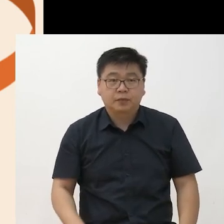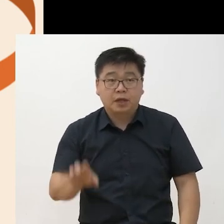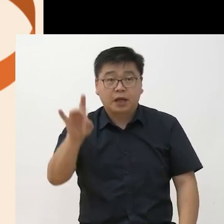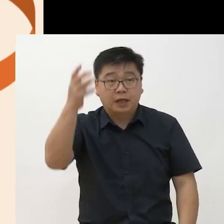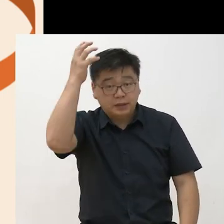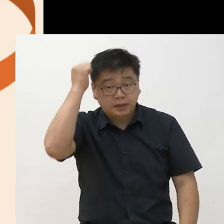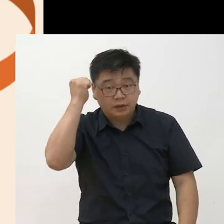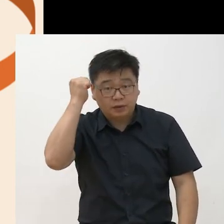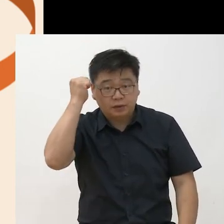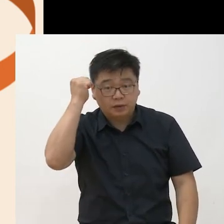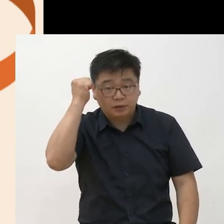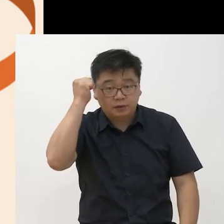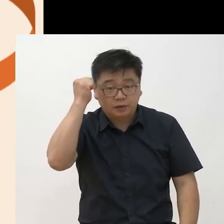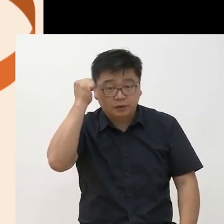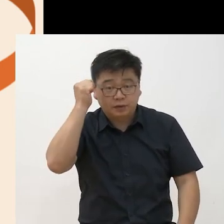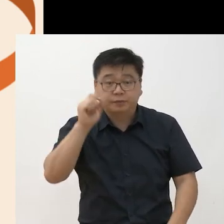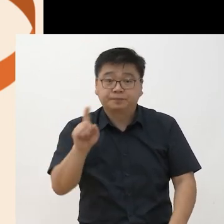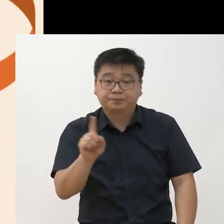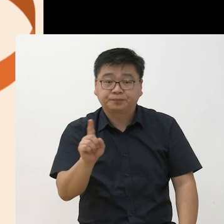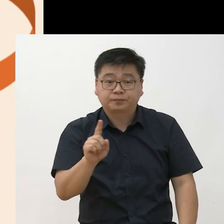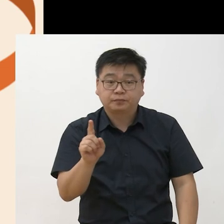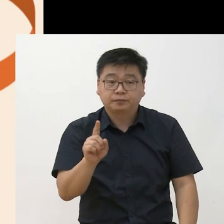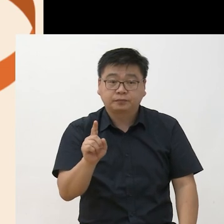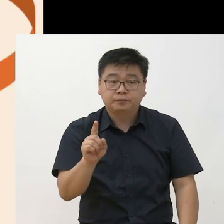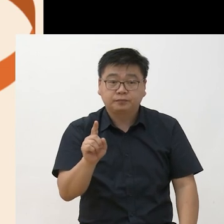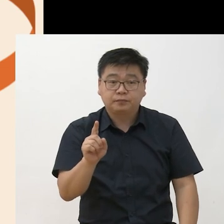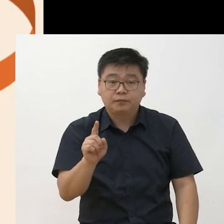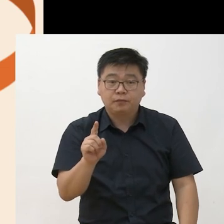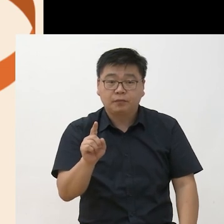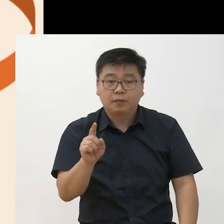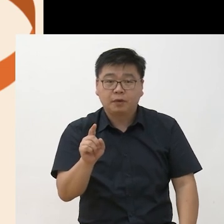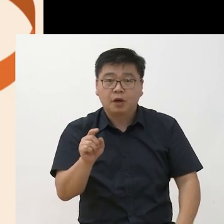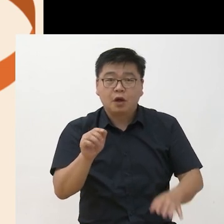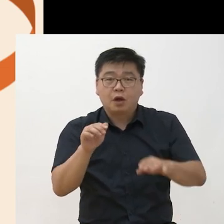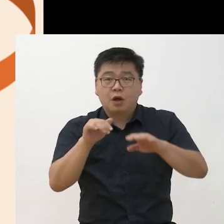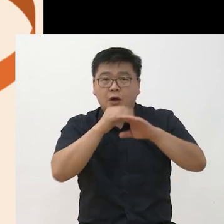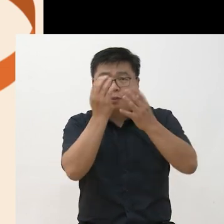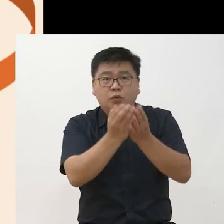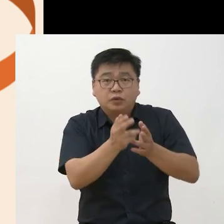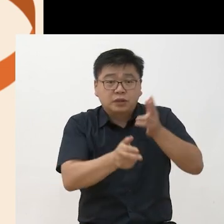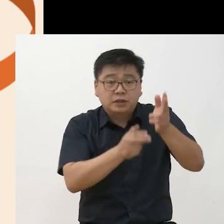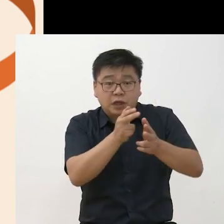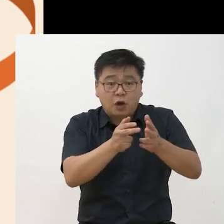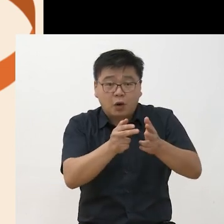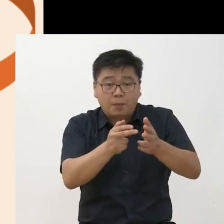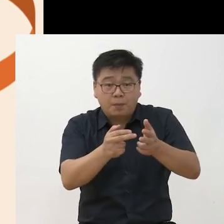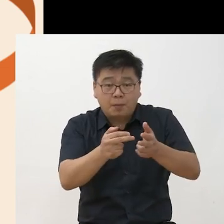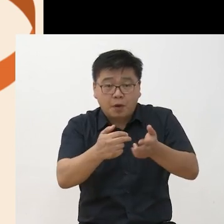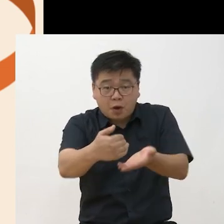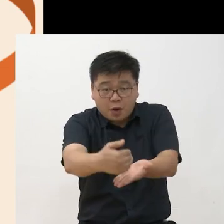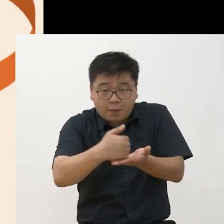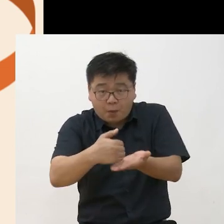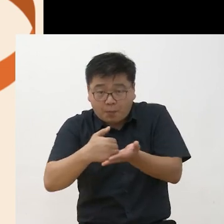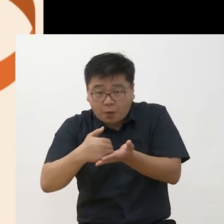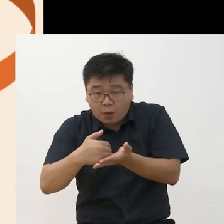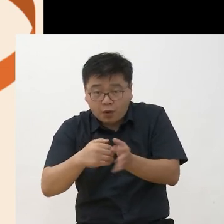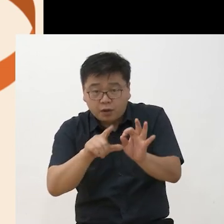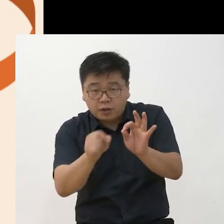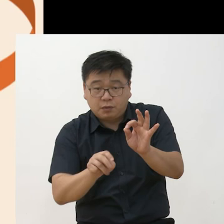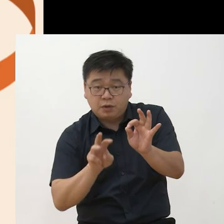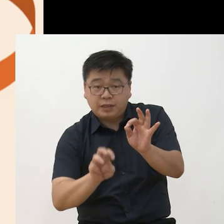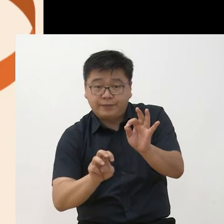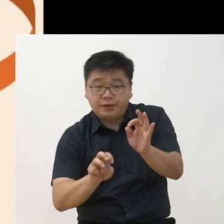좀 꼭 유념해 주셔야 될 부분은 다른 모든 사업의 공모 마감일이 10월 30일입니다.